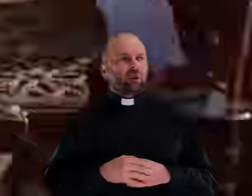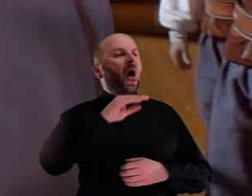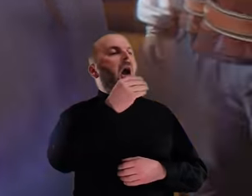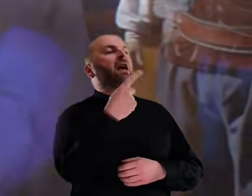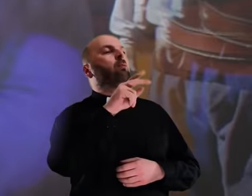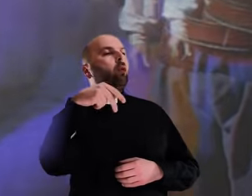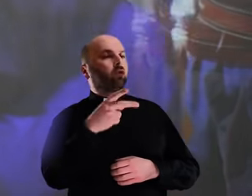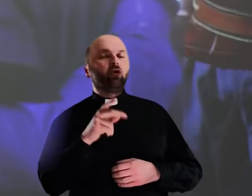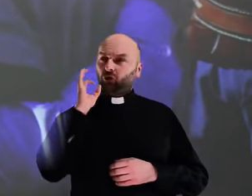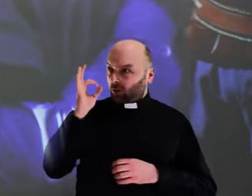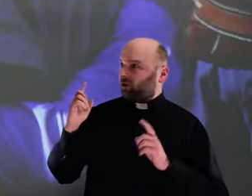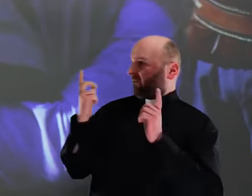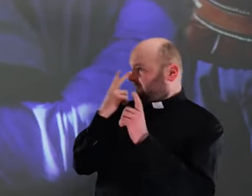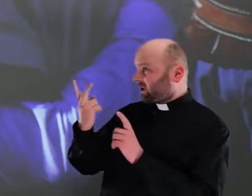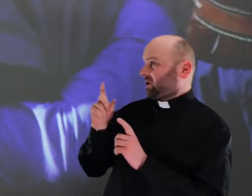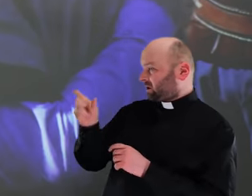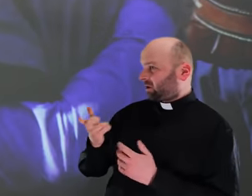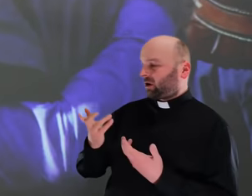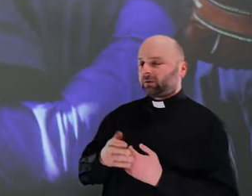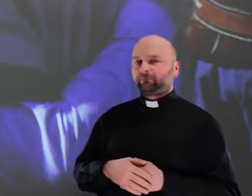Edmund, dobrze cię znów widzieć.